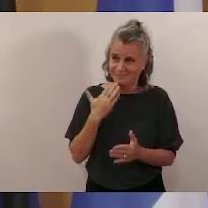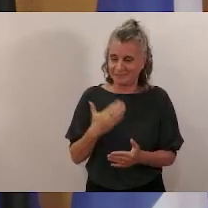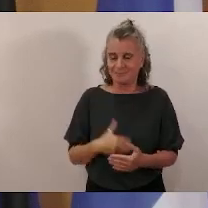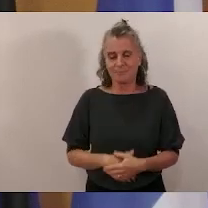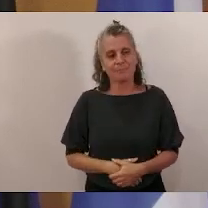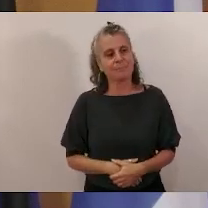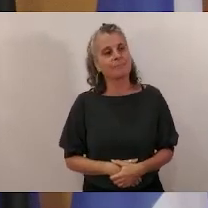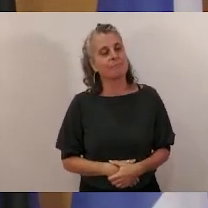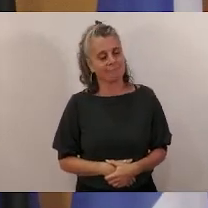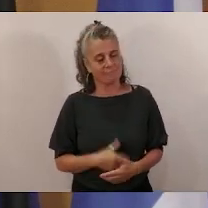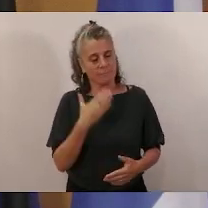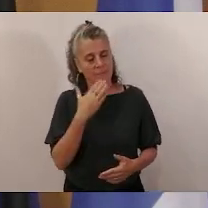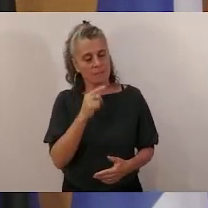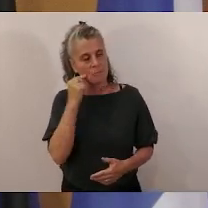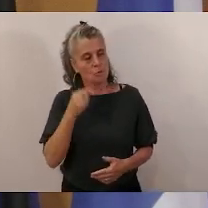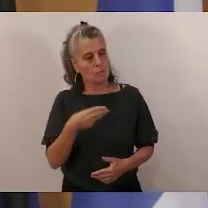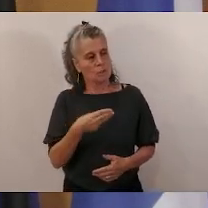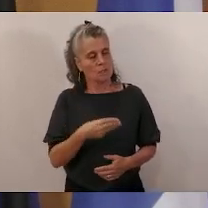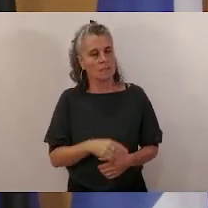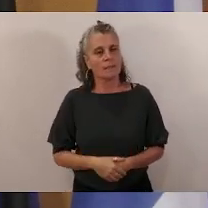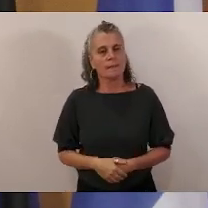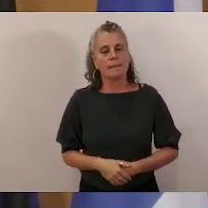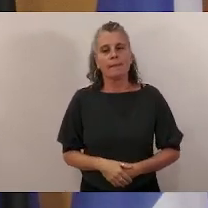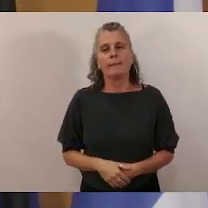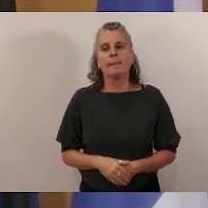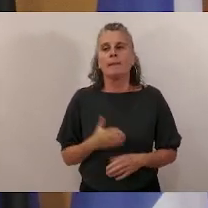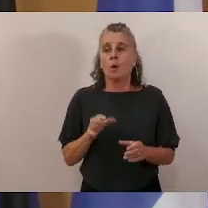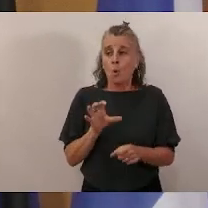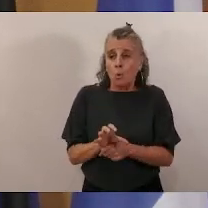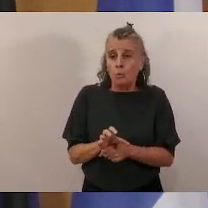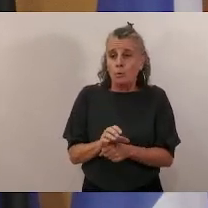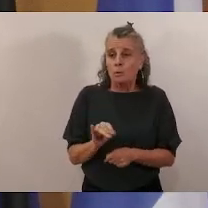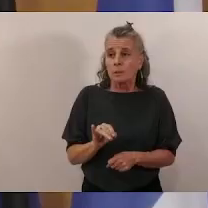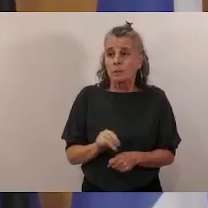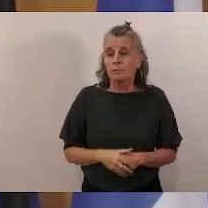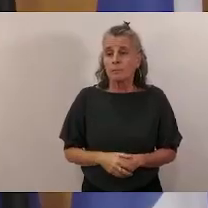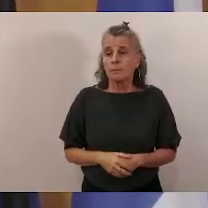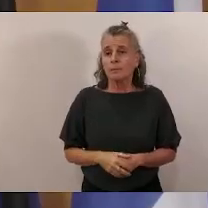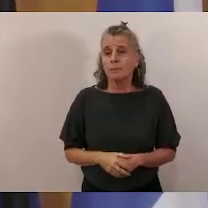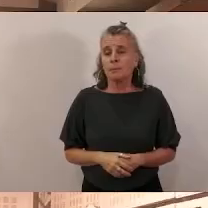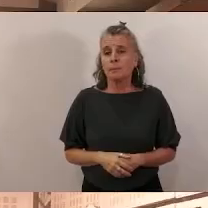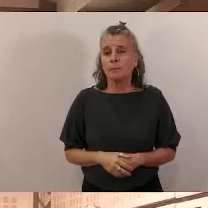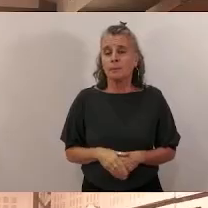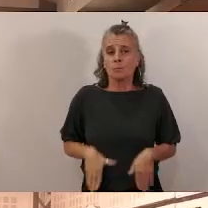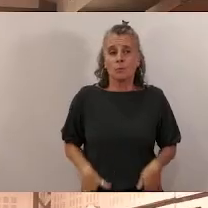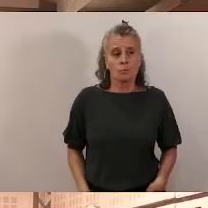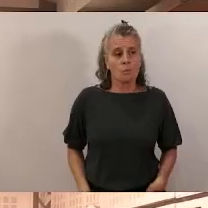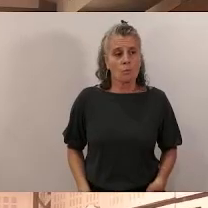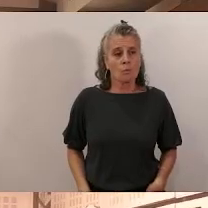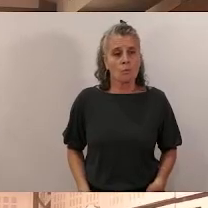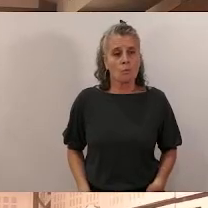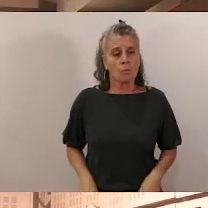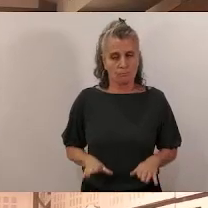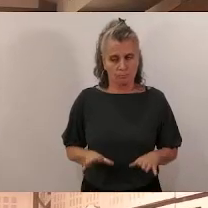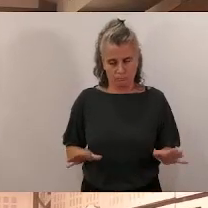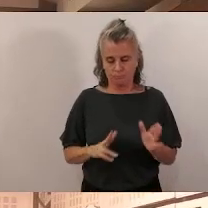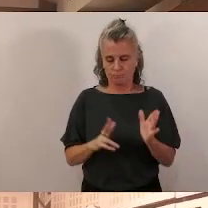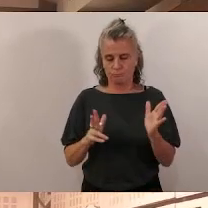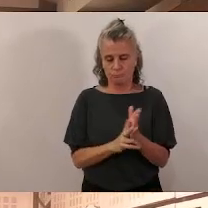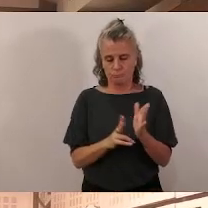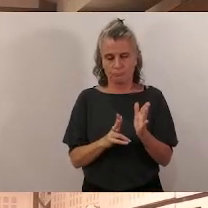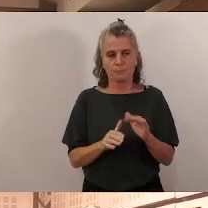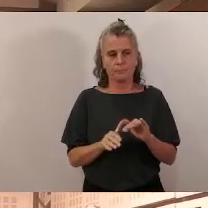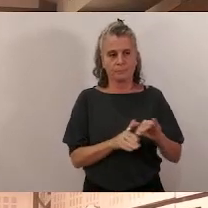Mancinelli. Y a-t-il des contre ce rapport numéro 15 ? Des abstentions ? Avis favorable